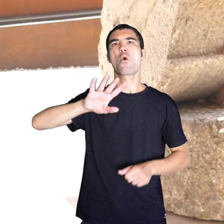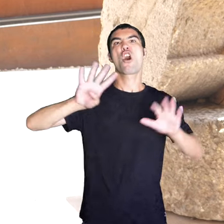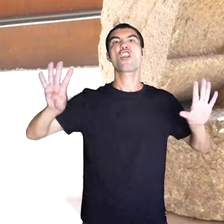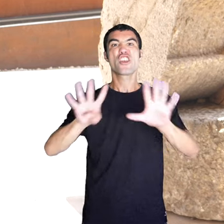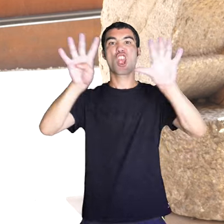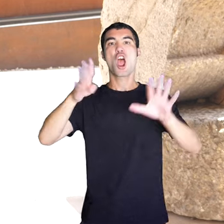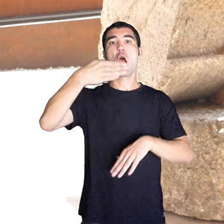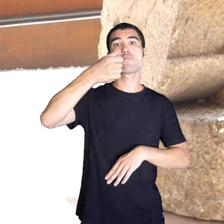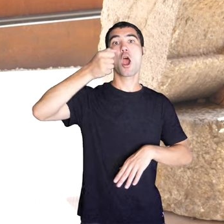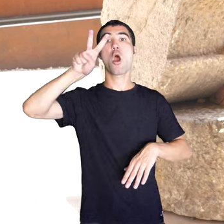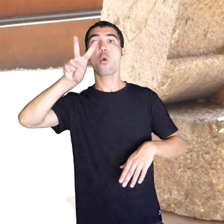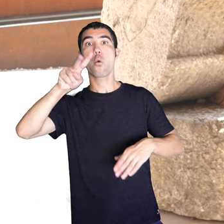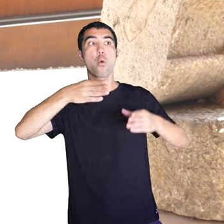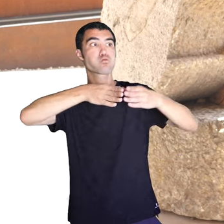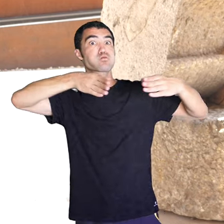nou barques de bau,